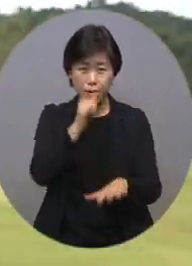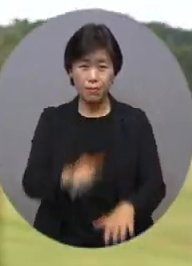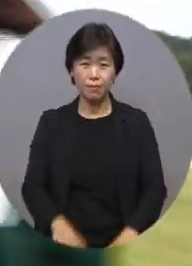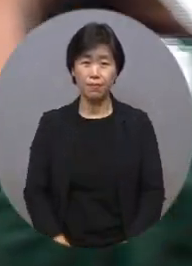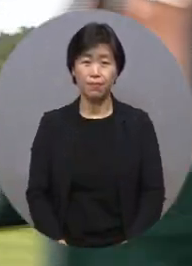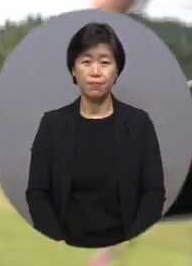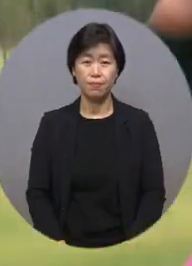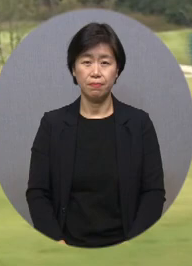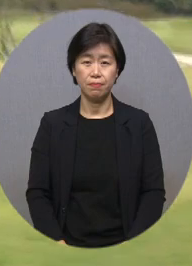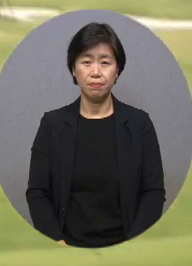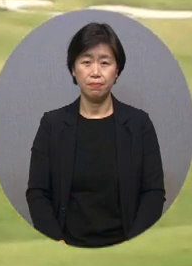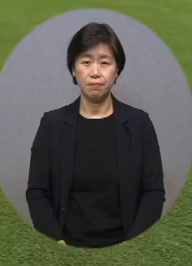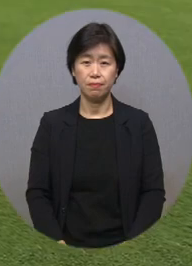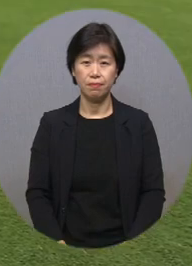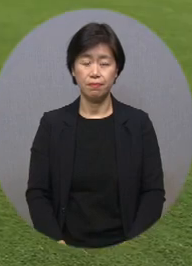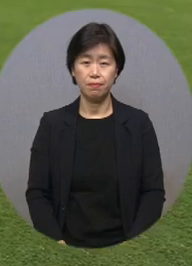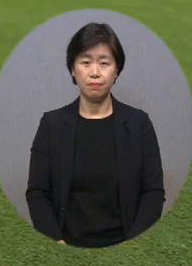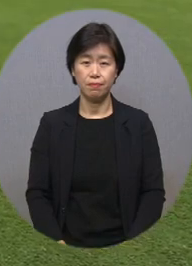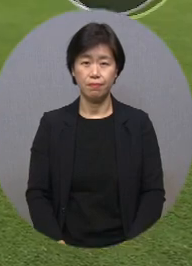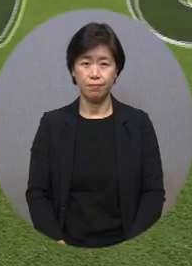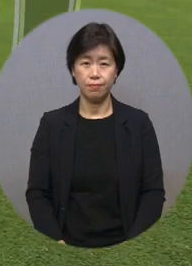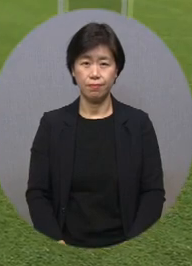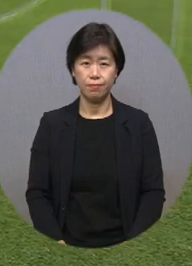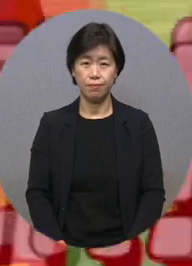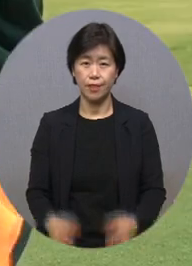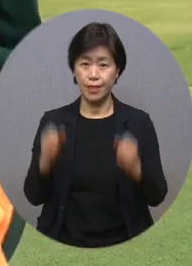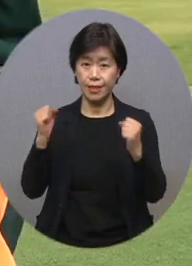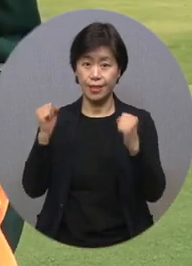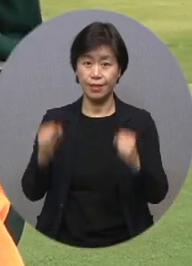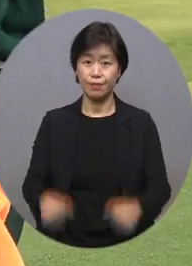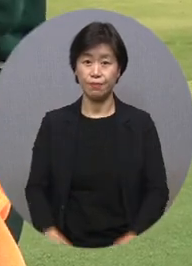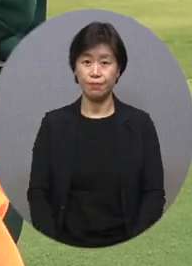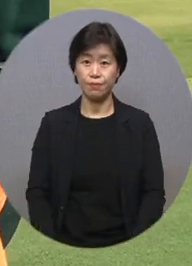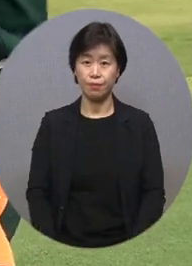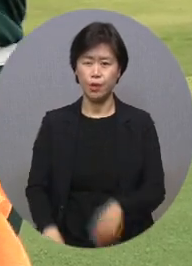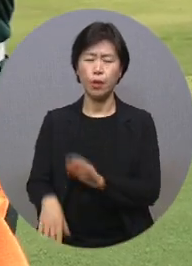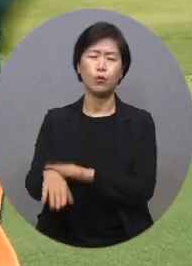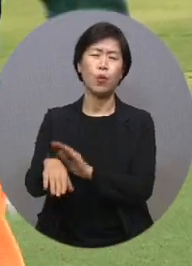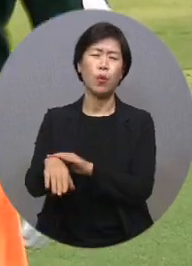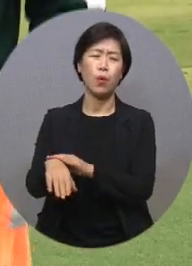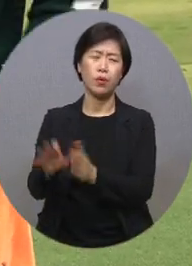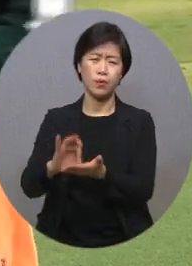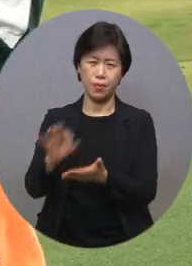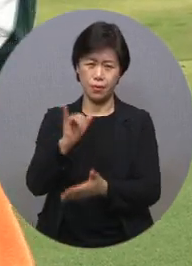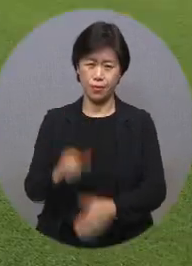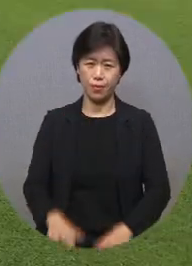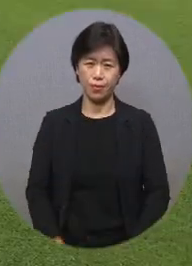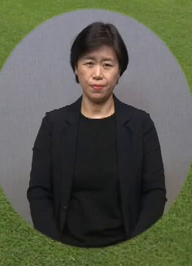이빨. 할치. 455번 할치. 이 손목을 이용해 내가. 야.